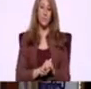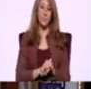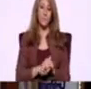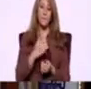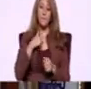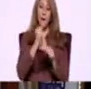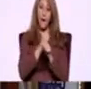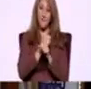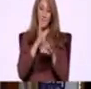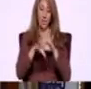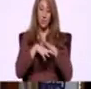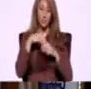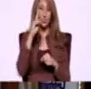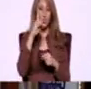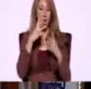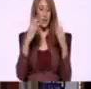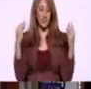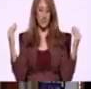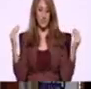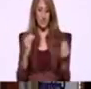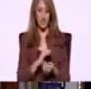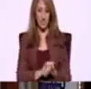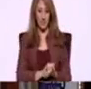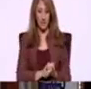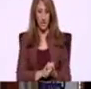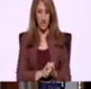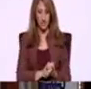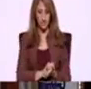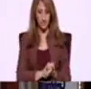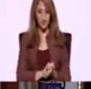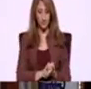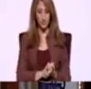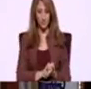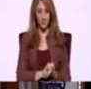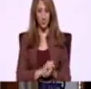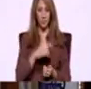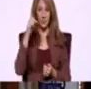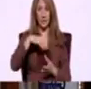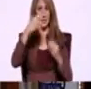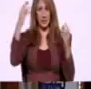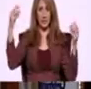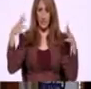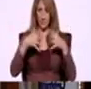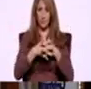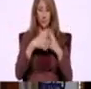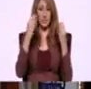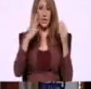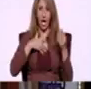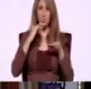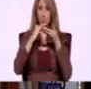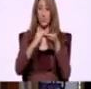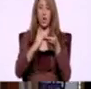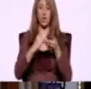ده ونعمله كتير ان شاء الله. خلوني كده، احنا من كتر الناس اللي مشاركين معانا المره دي عندنا كم كبير جدا حاجات